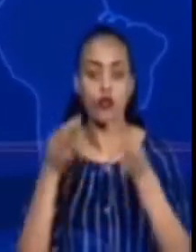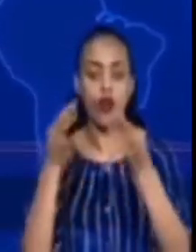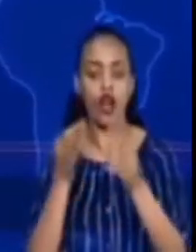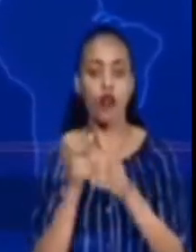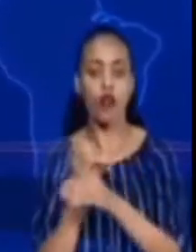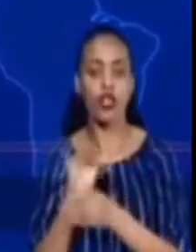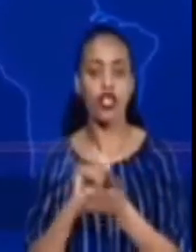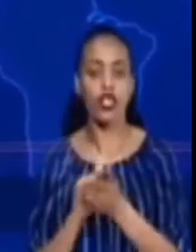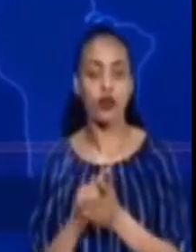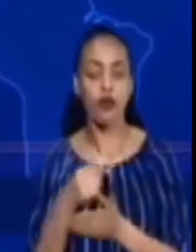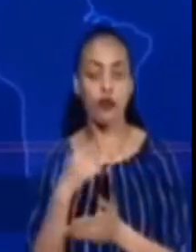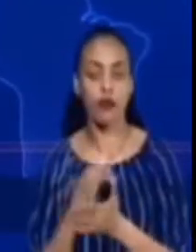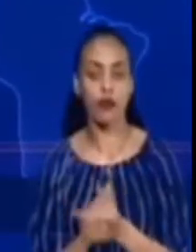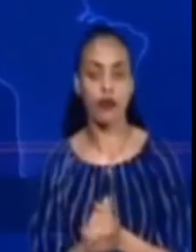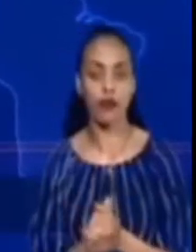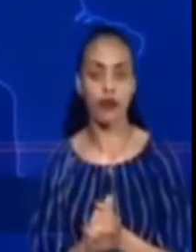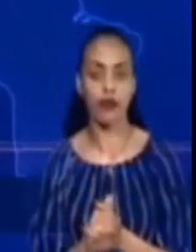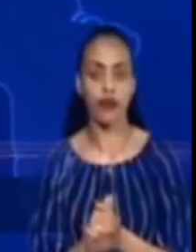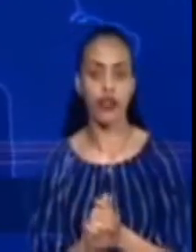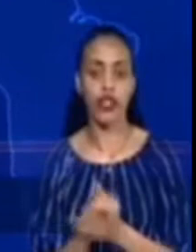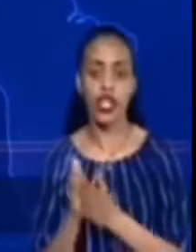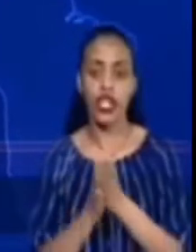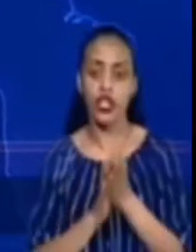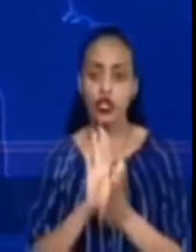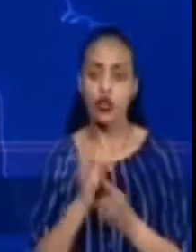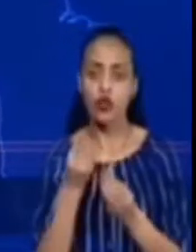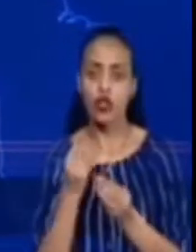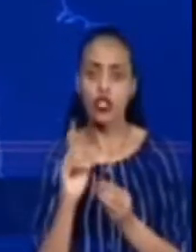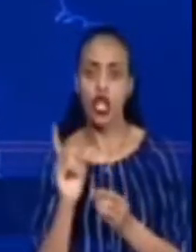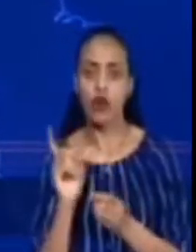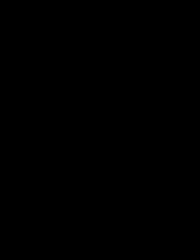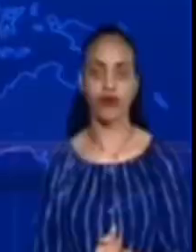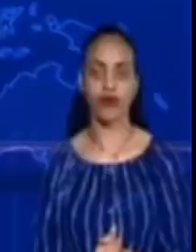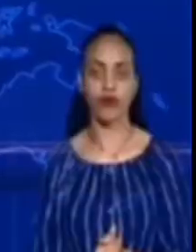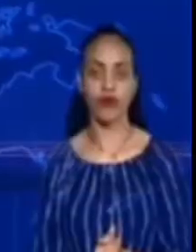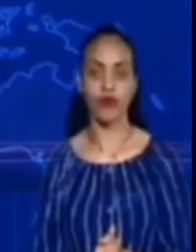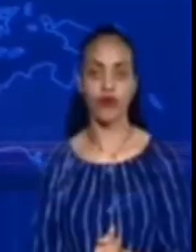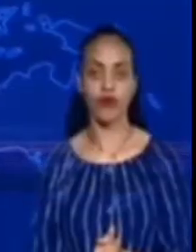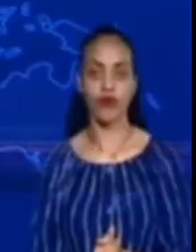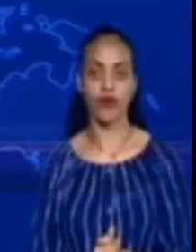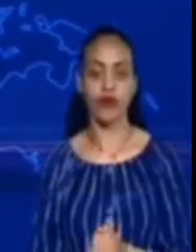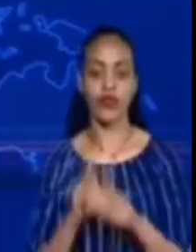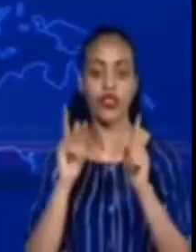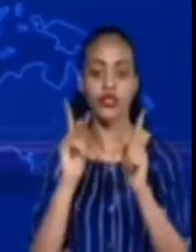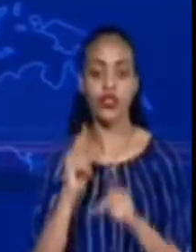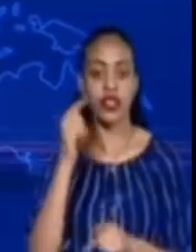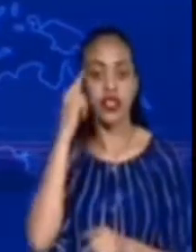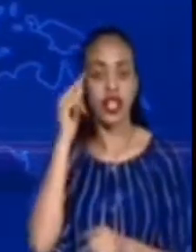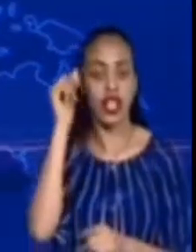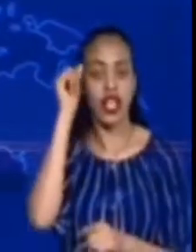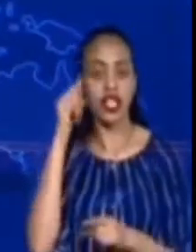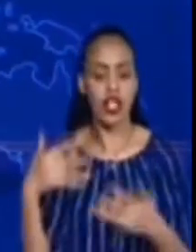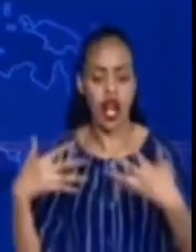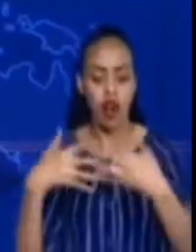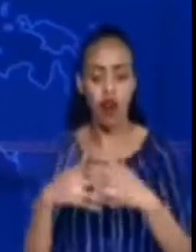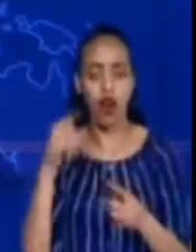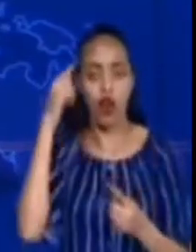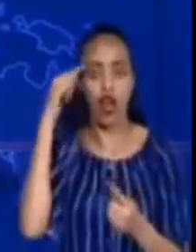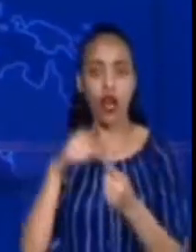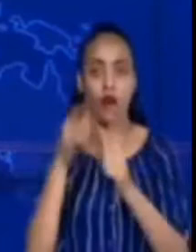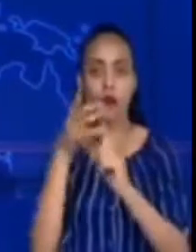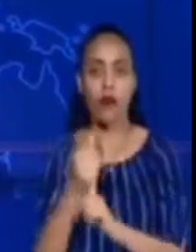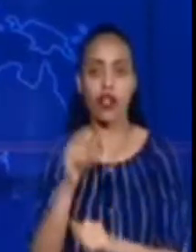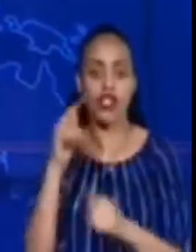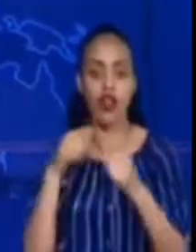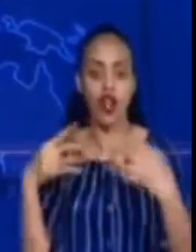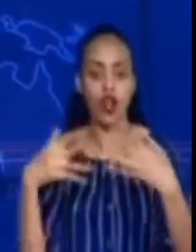የአይን ብሌናችን ነው የምትሉት መምህራችሁ? አስተማሪዎቻችሁን ገደል ግቡ የሚል ነው? ይሄ ነው የእናንተ አስተማሪ? ይሄ